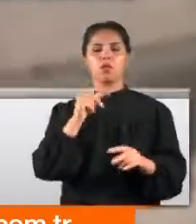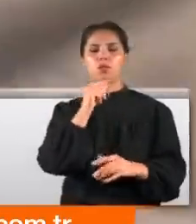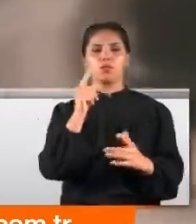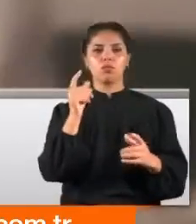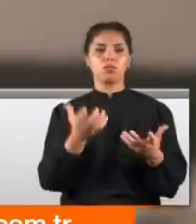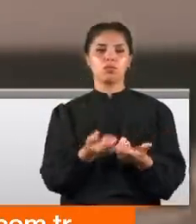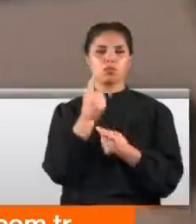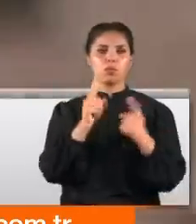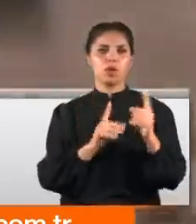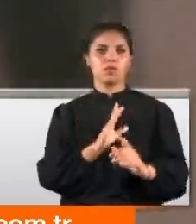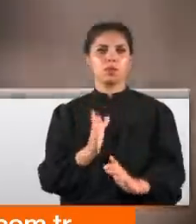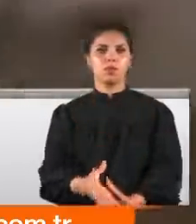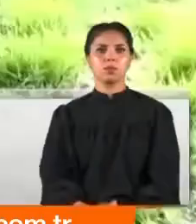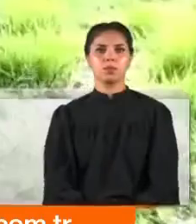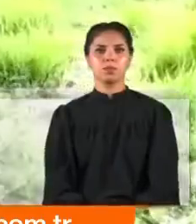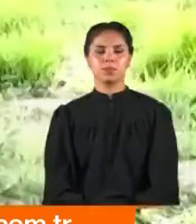var.